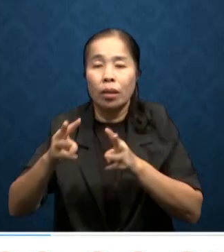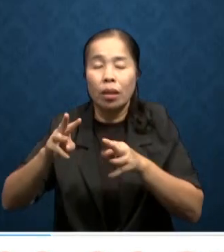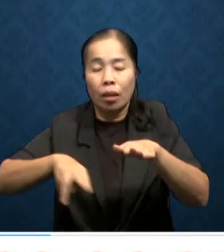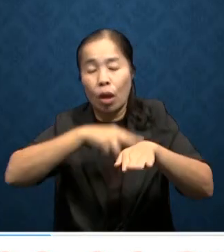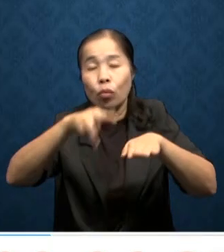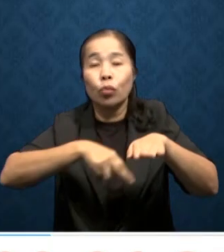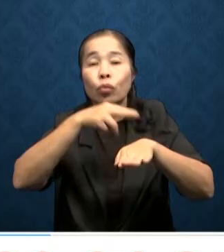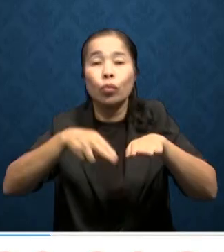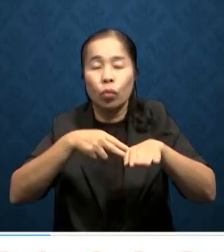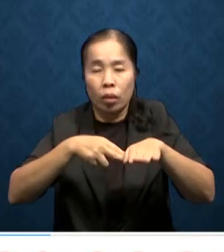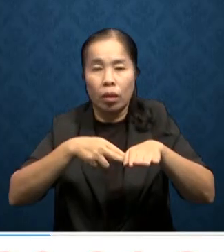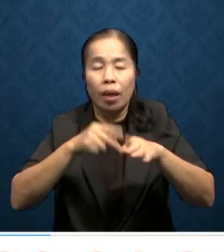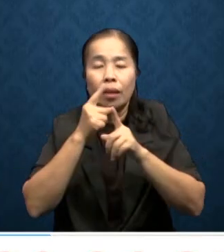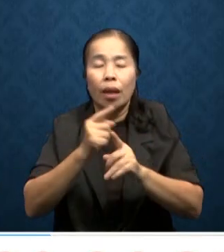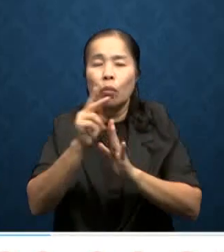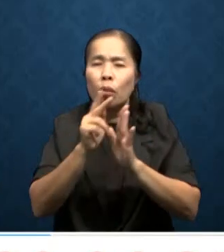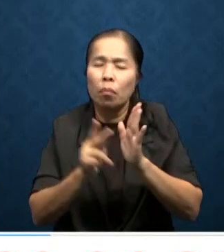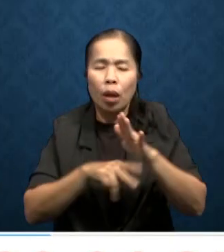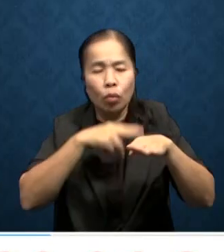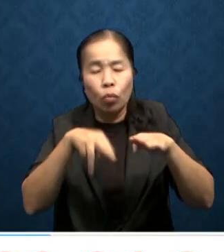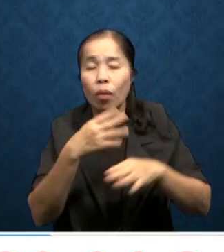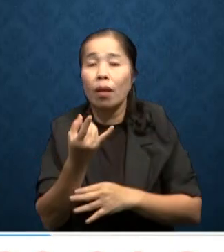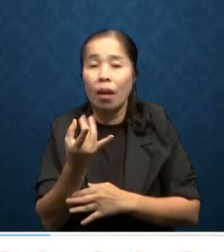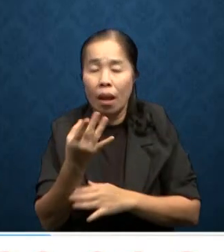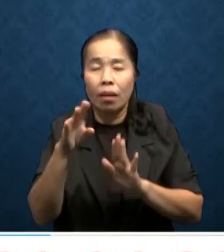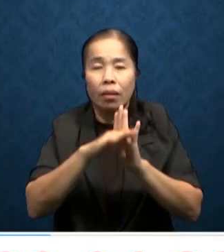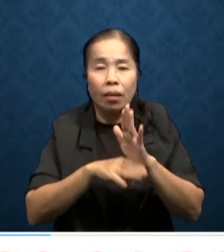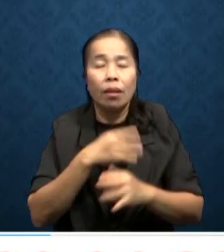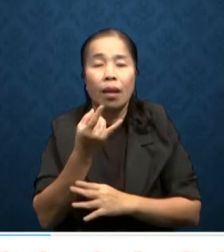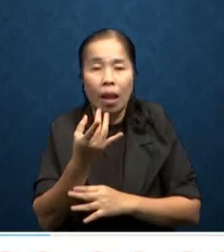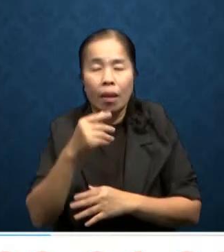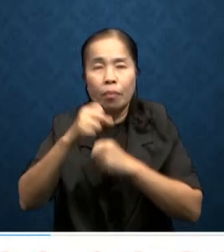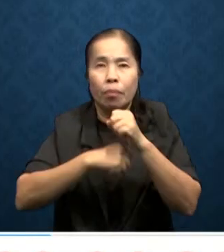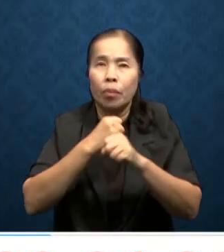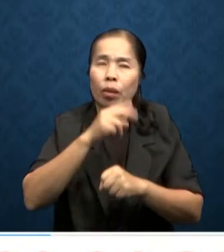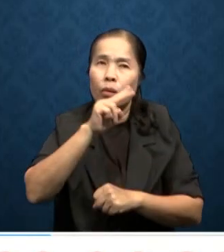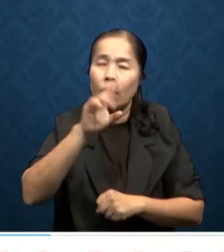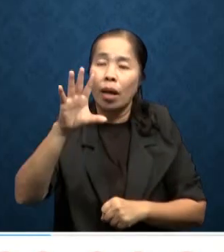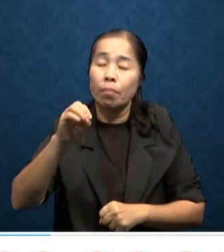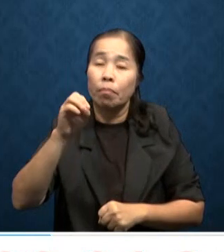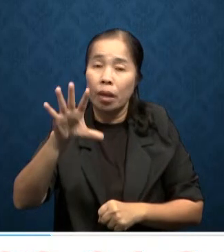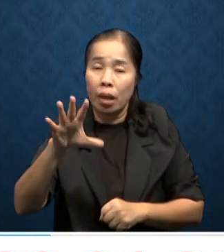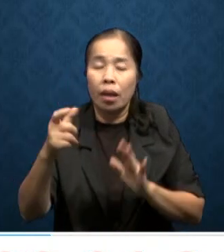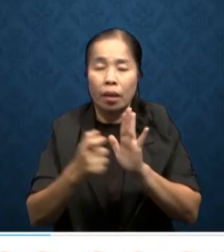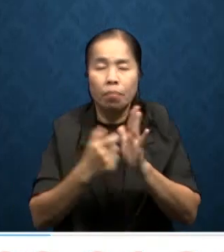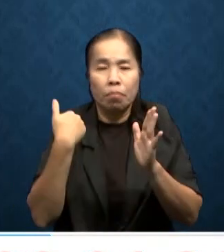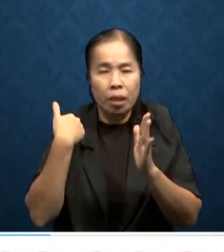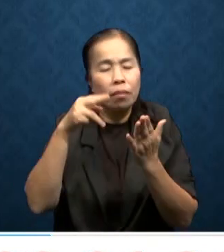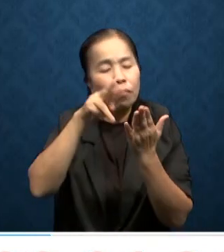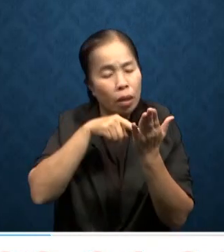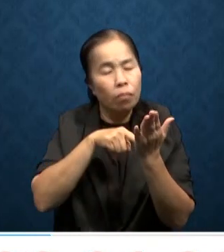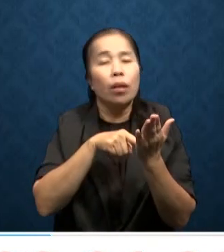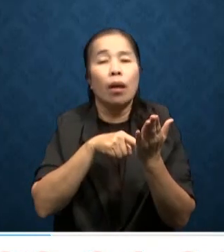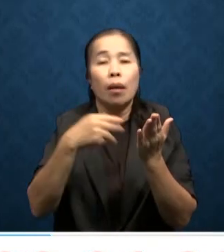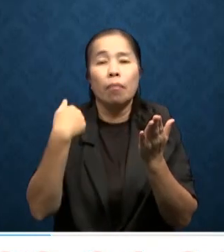ตรวจตรวจสภาพรถตามกฎหมายว่าด้วยการขนส่งทางบกพ.ศ2555เห็นว่าได้